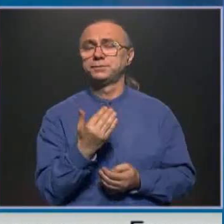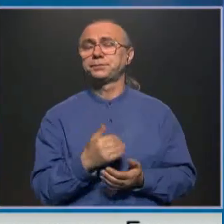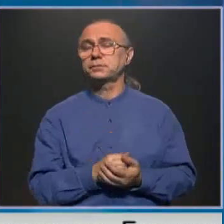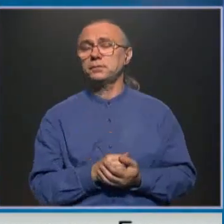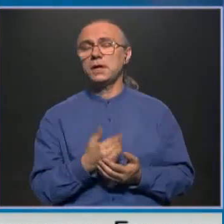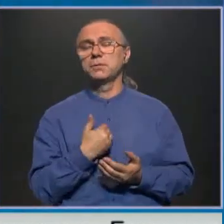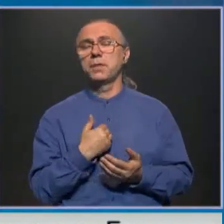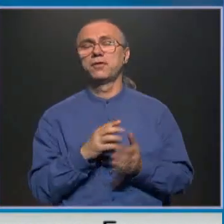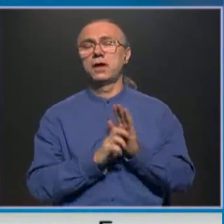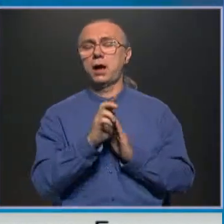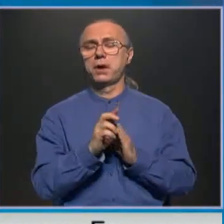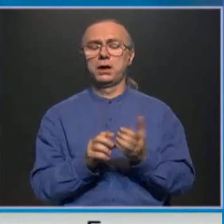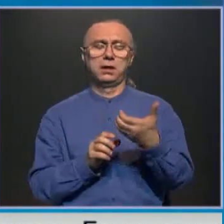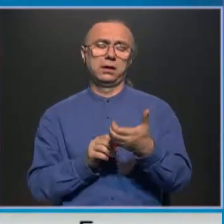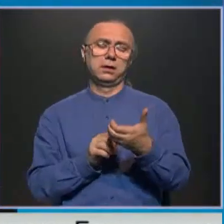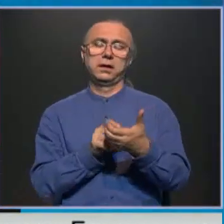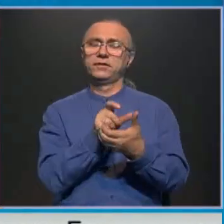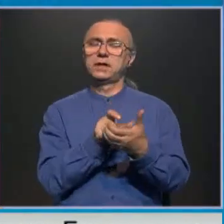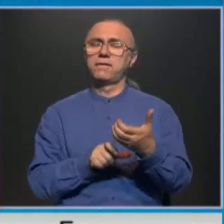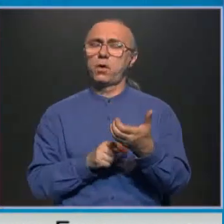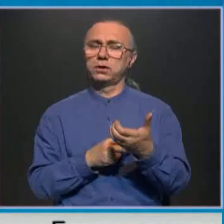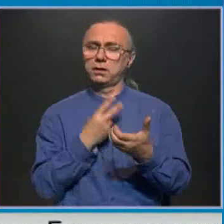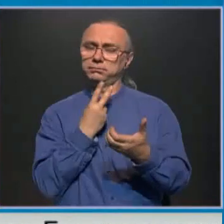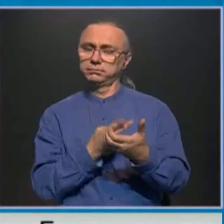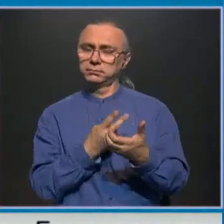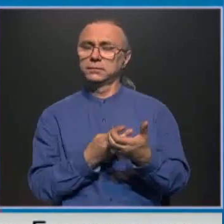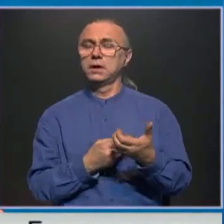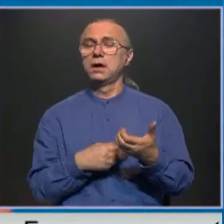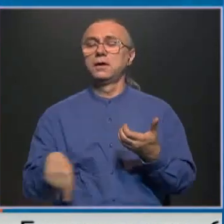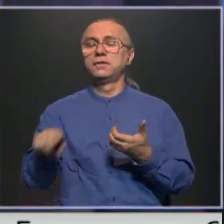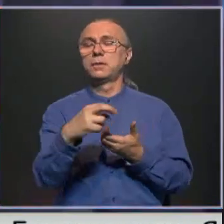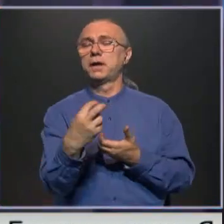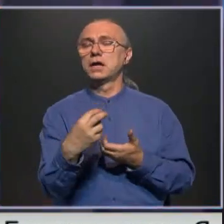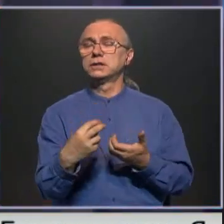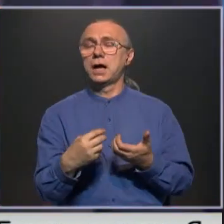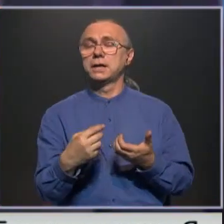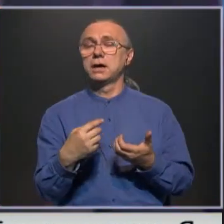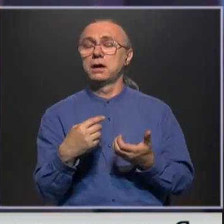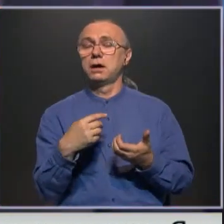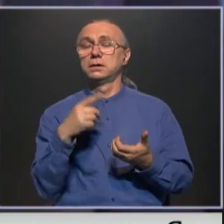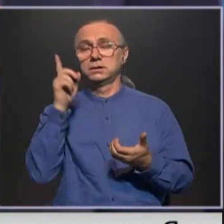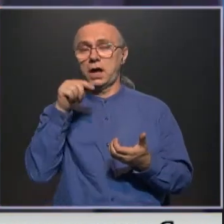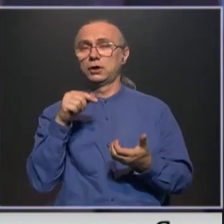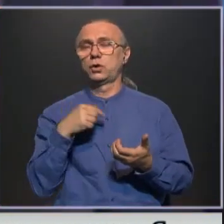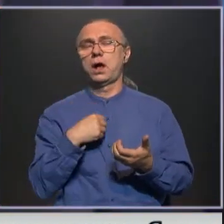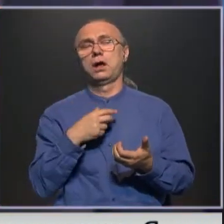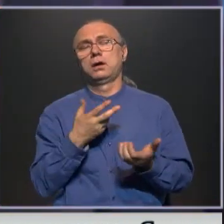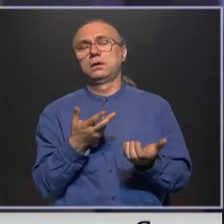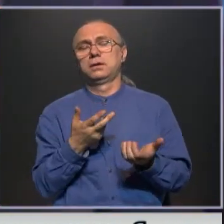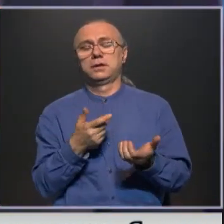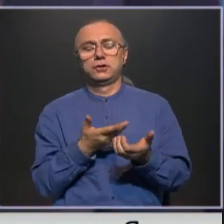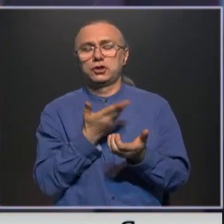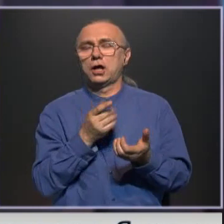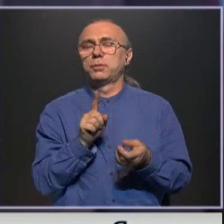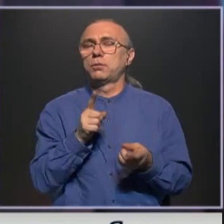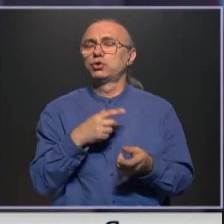скучно, и я там в интернете новости читаю, а знают, что это мне вот в социальных сетях разных написали записочки. Я их наравне с бумажными точно так же поминаю.